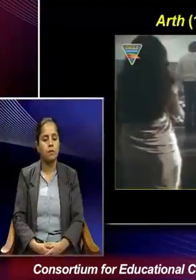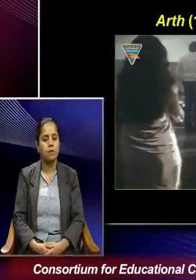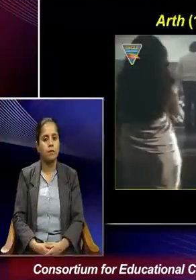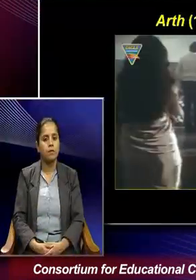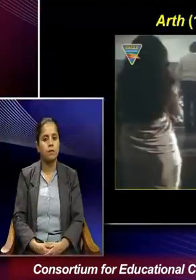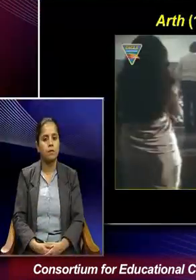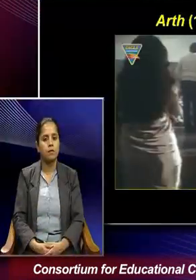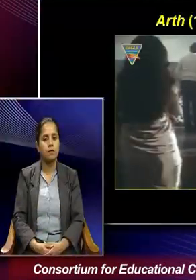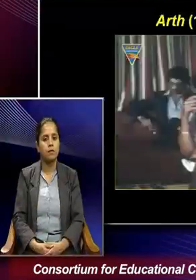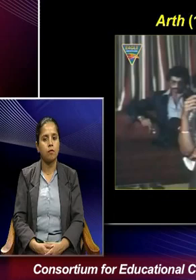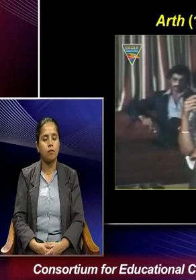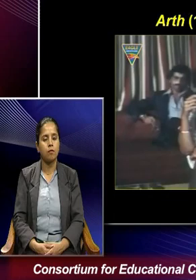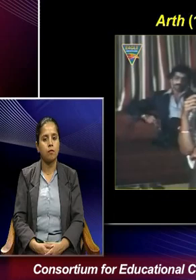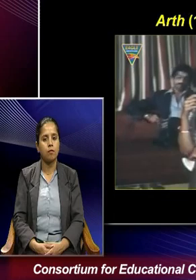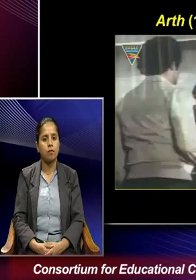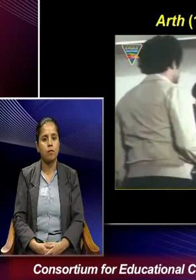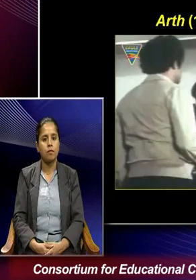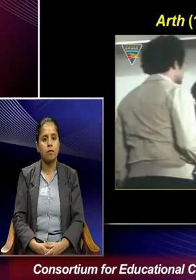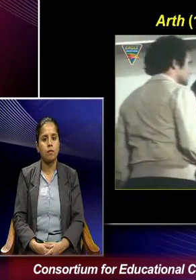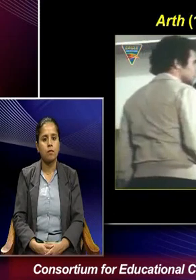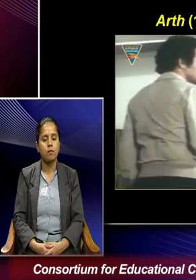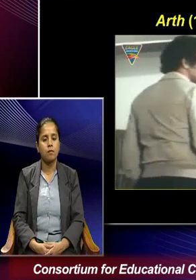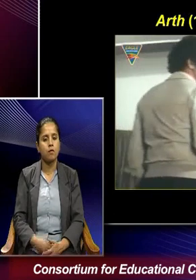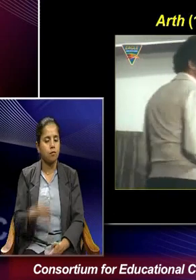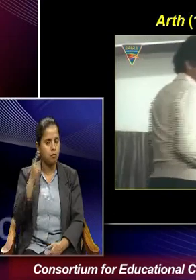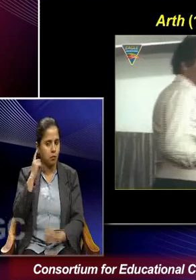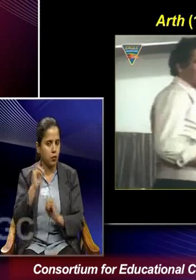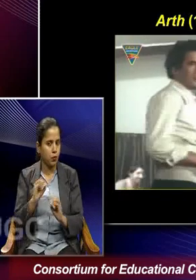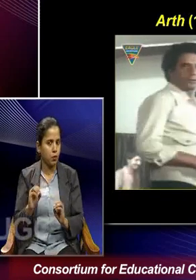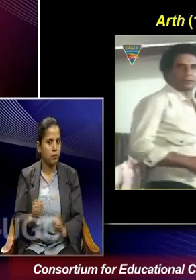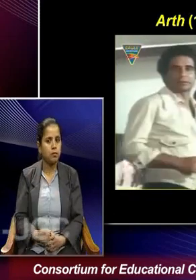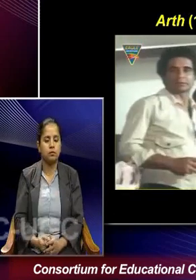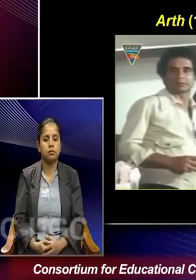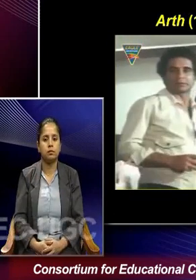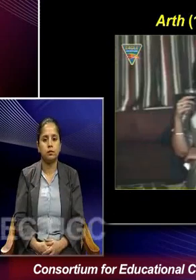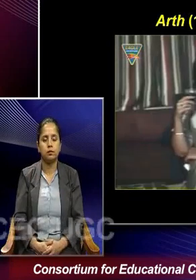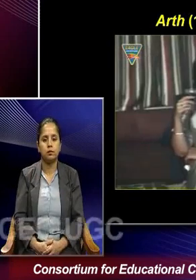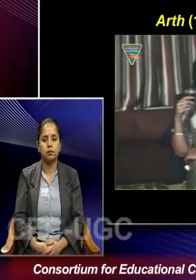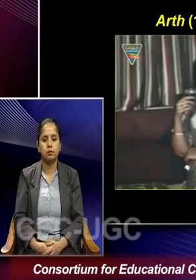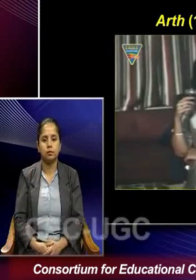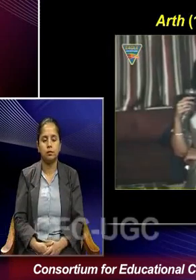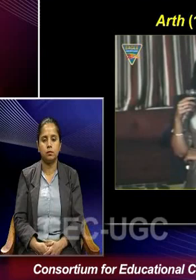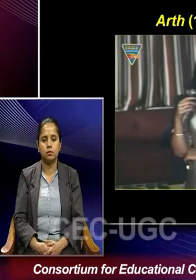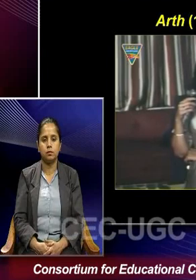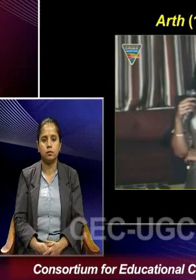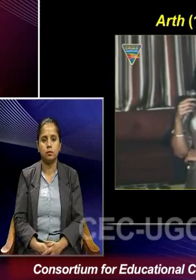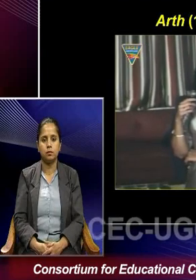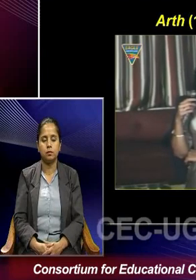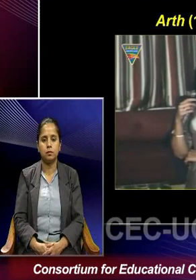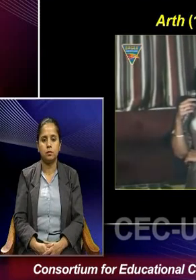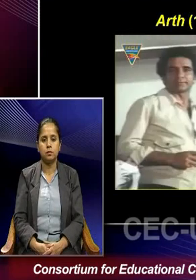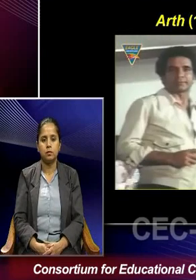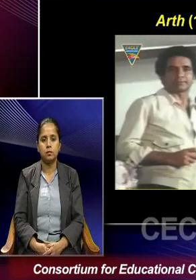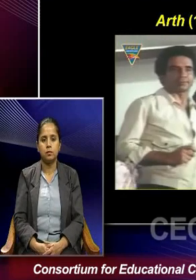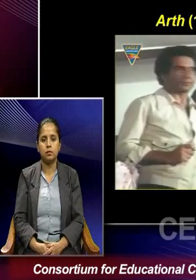Come on, तुम्हें कविता जी से मिलाऊं. Hello, madam. Hello. बहुत अच्छा गाया आपने, बहुत ही सच. Nice meeting